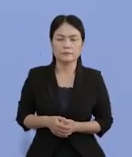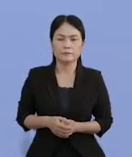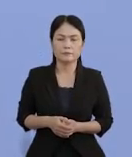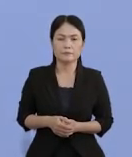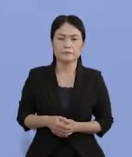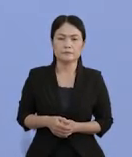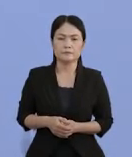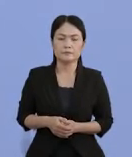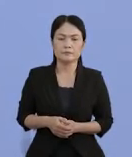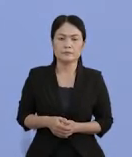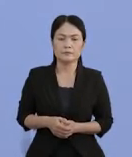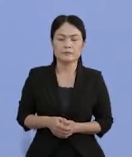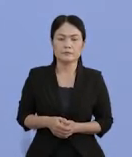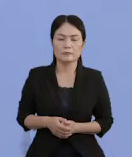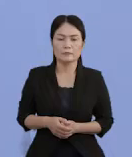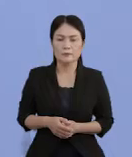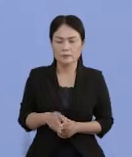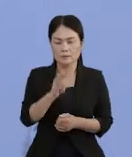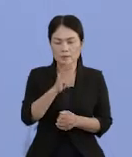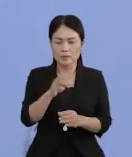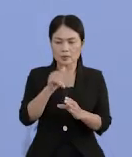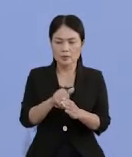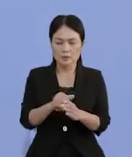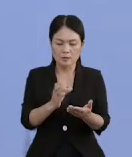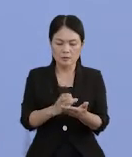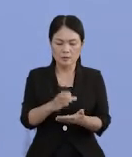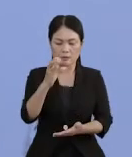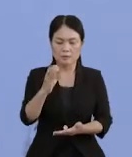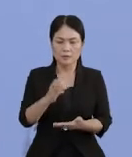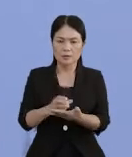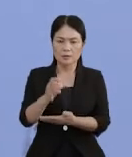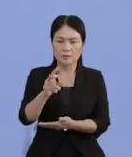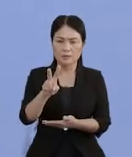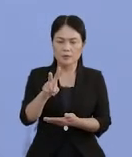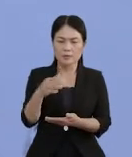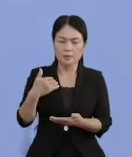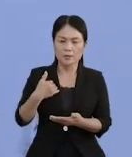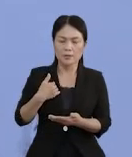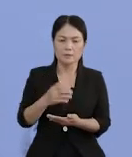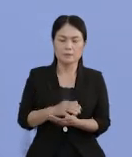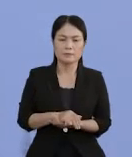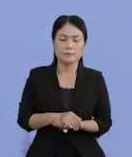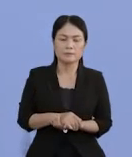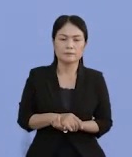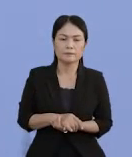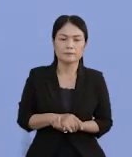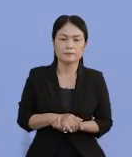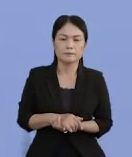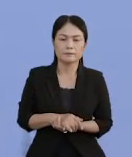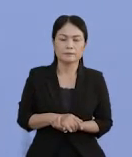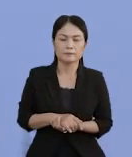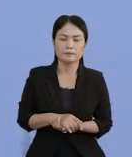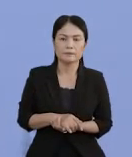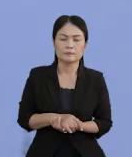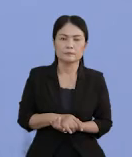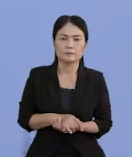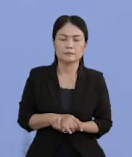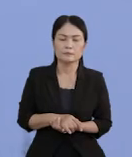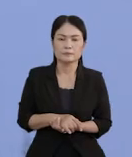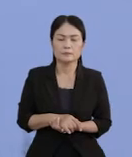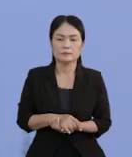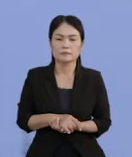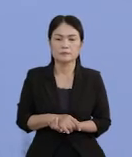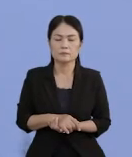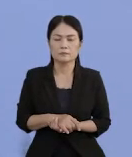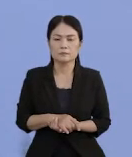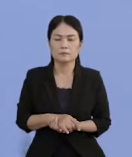đội ní tật nơi không còn bông tiền phí miến tức nơi